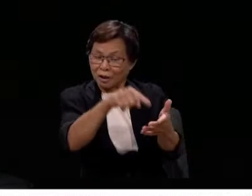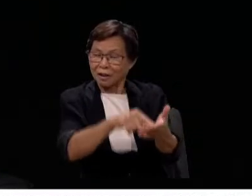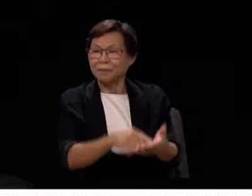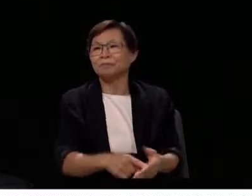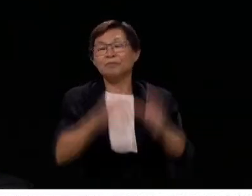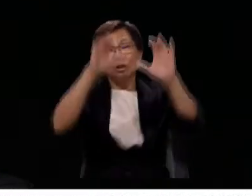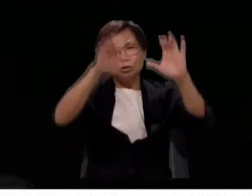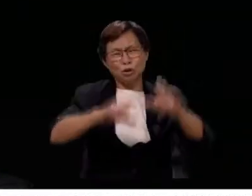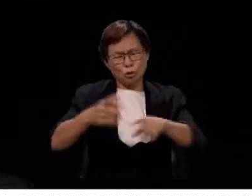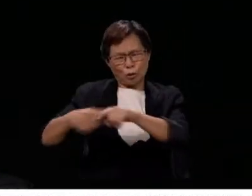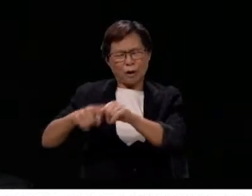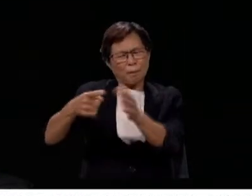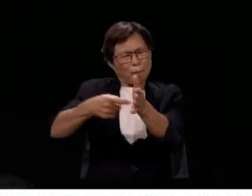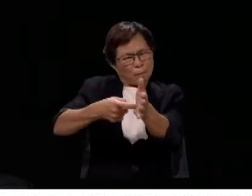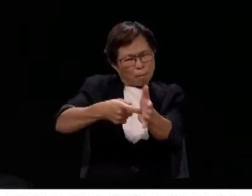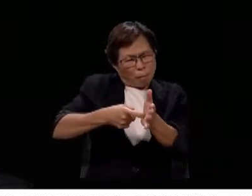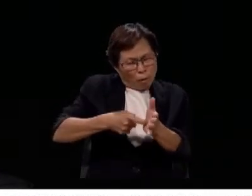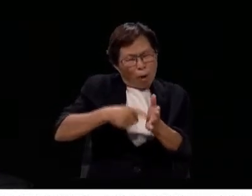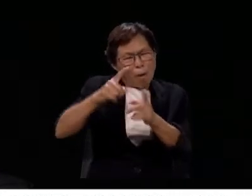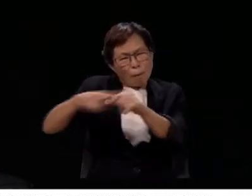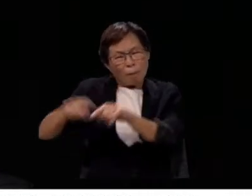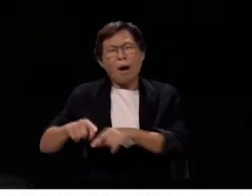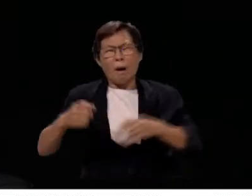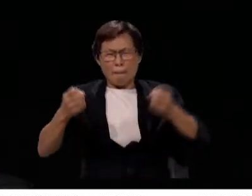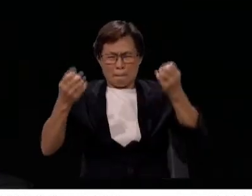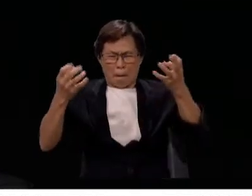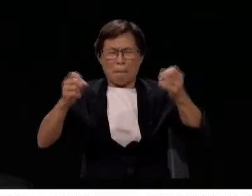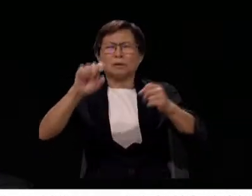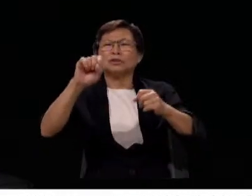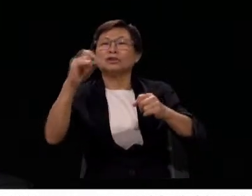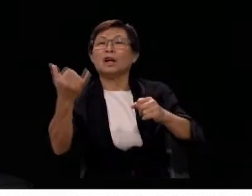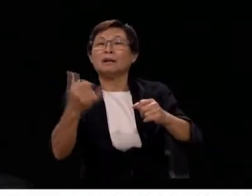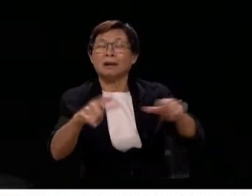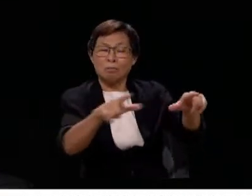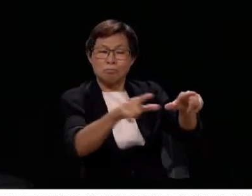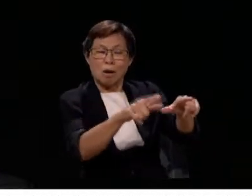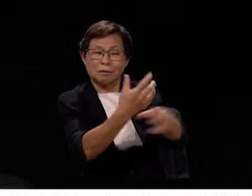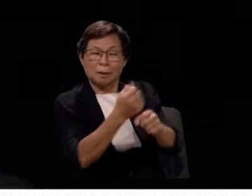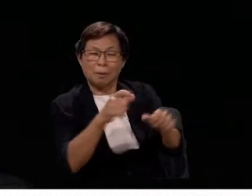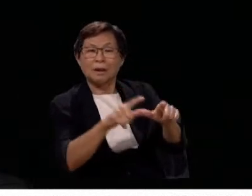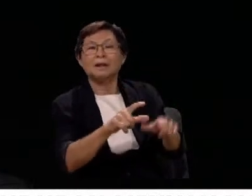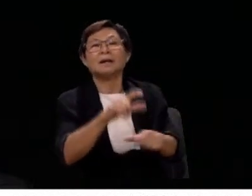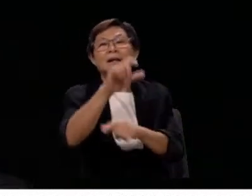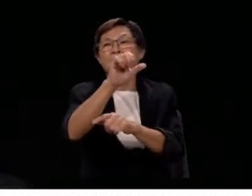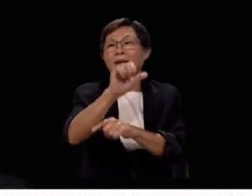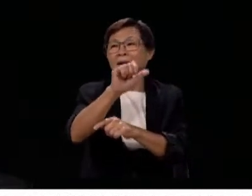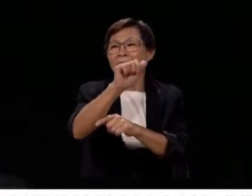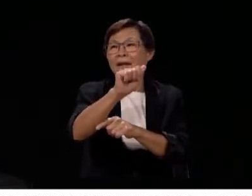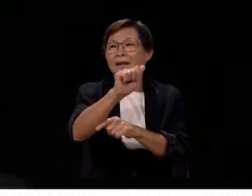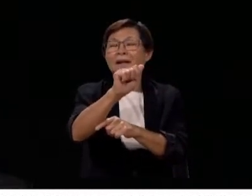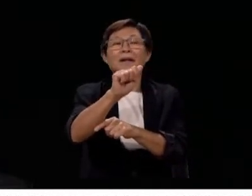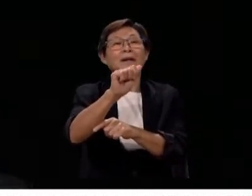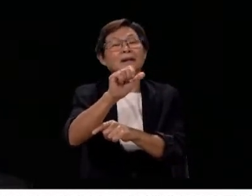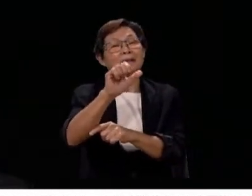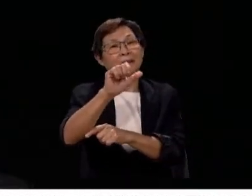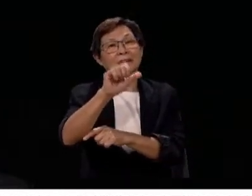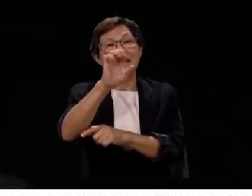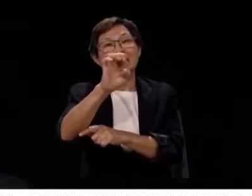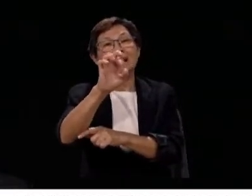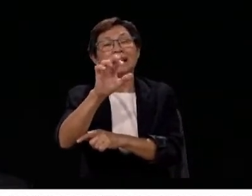yang berbeda untuk keperluan yang berbeda kita banyak Serikat konsesi dan kali ini kita menggunakan Ir amanat lebuh Raya itu ke